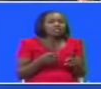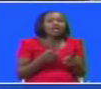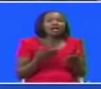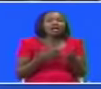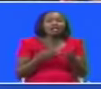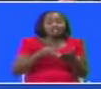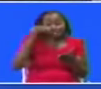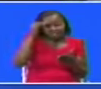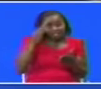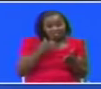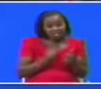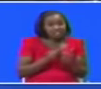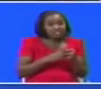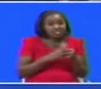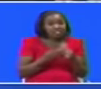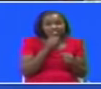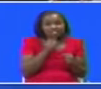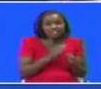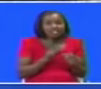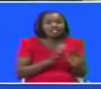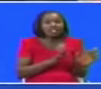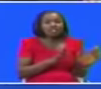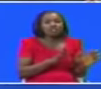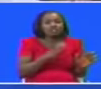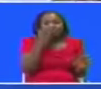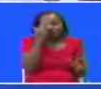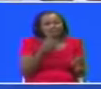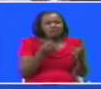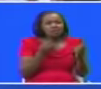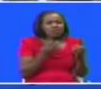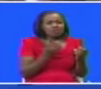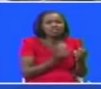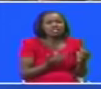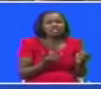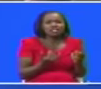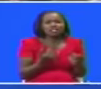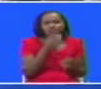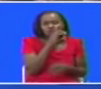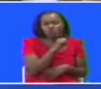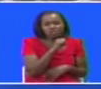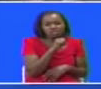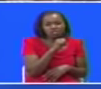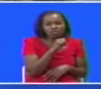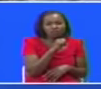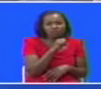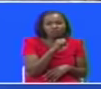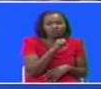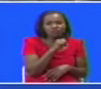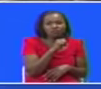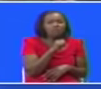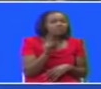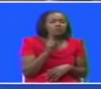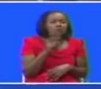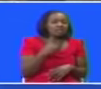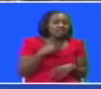years. Kutoka hapa nimetoka kwa sababu kuna jambo mengi kilikuwa wakati huo. Hatukuwa katika federal system